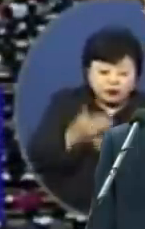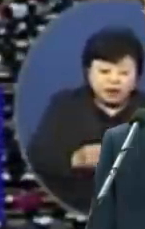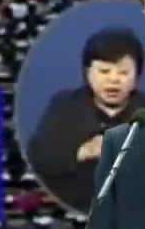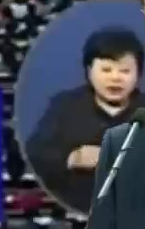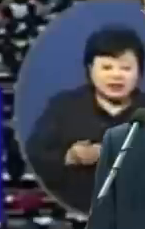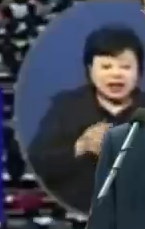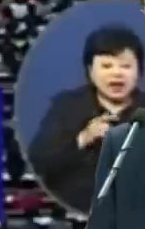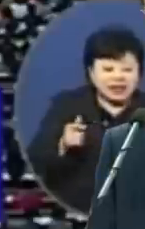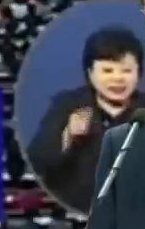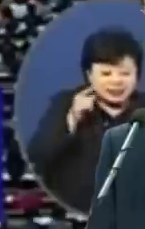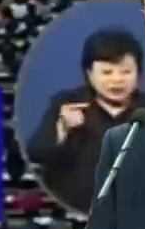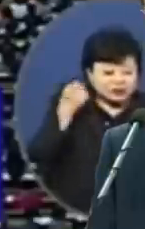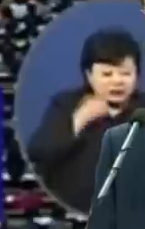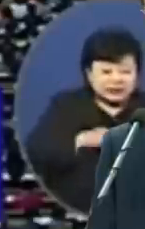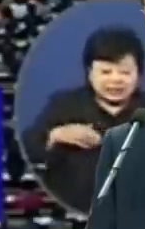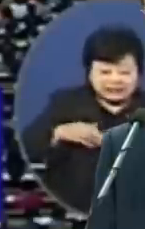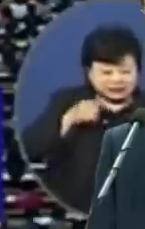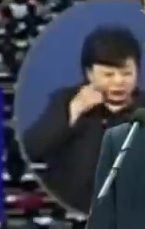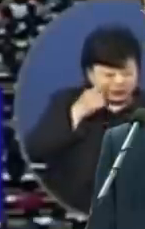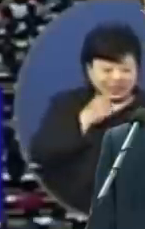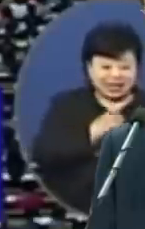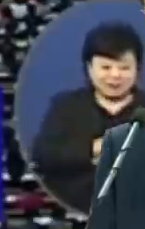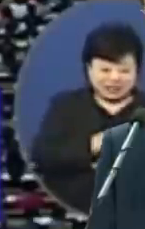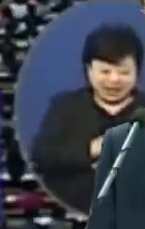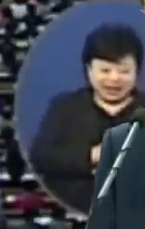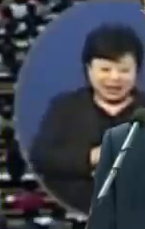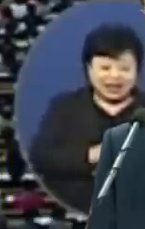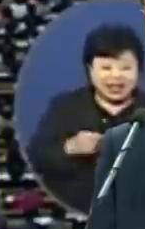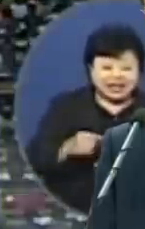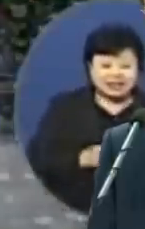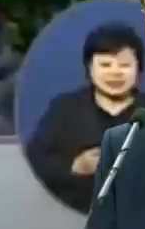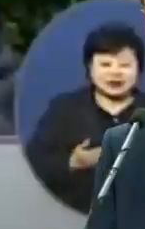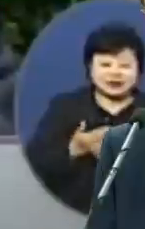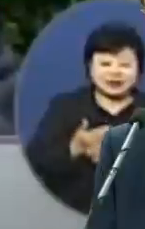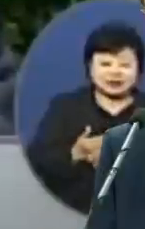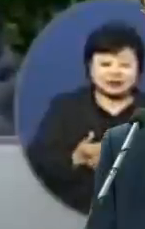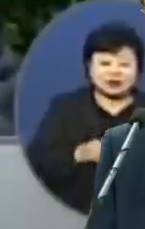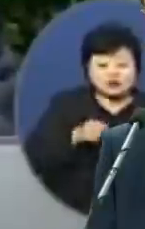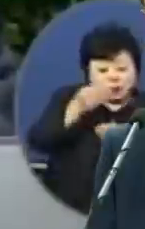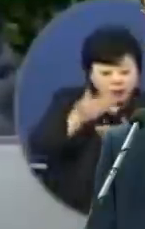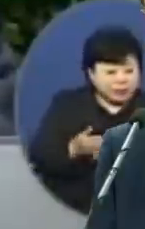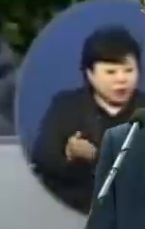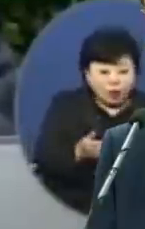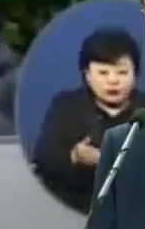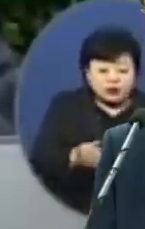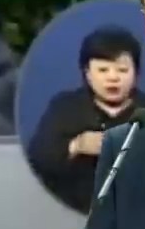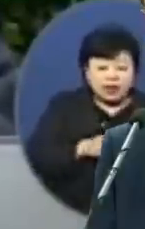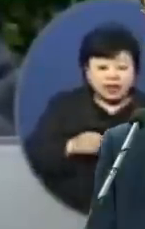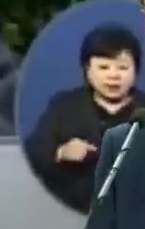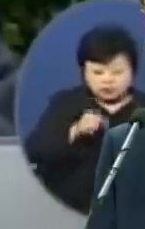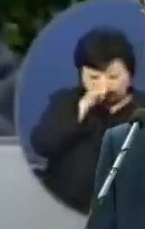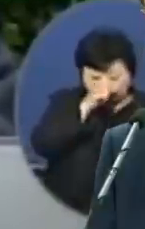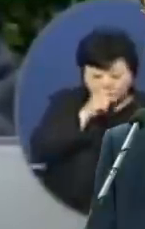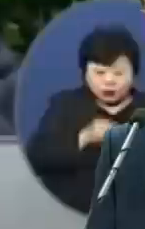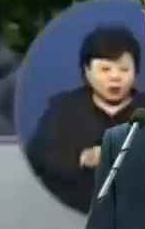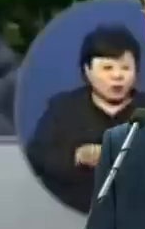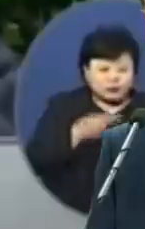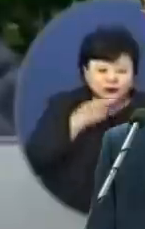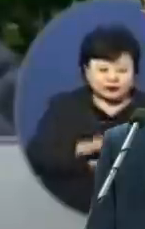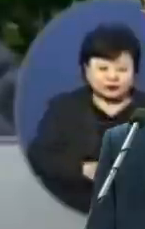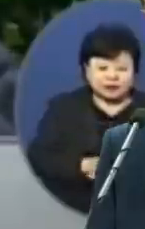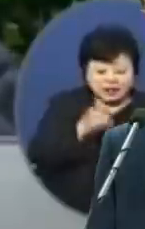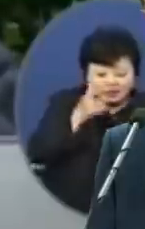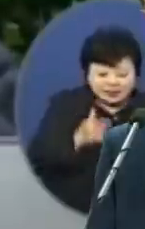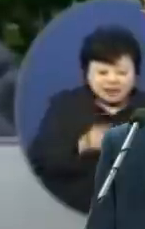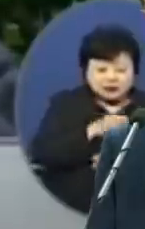행위에서 난 것이 아니니 누구든지 자랑치 못하게 합니다. 여러분 행위에서 구원받은 것 없습니다. 행위에서 좋은 것 난 것 아무것도 없어요.